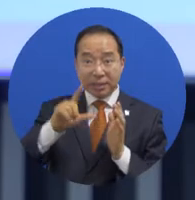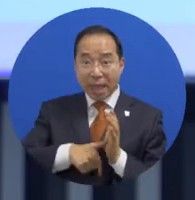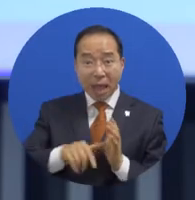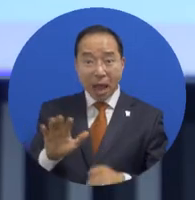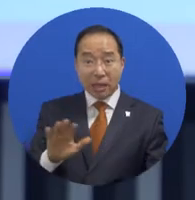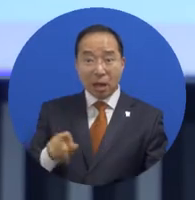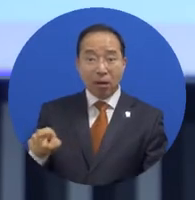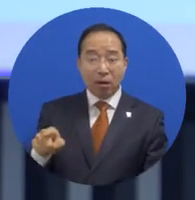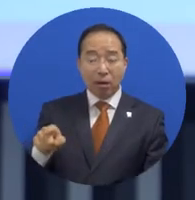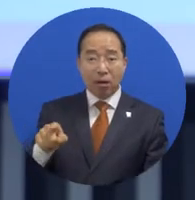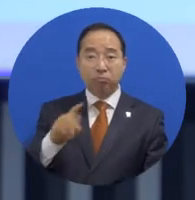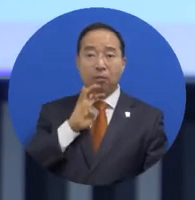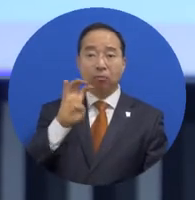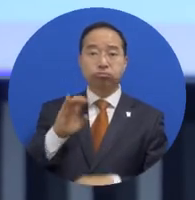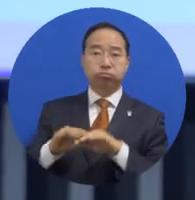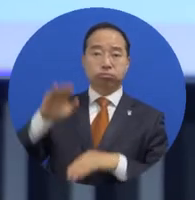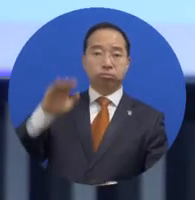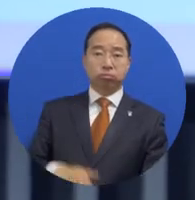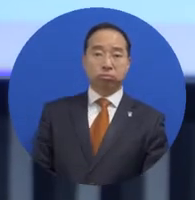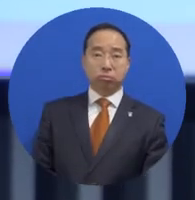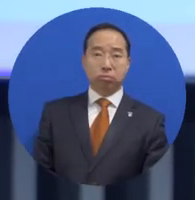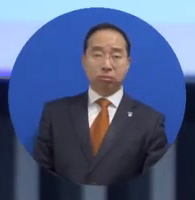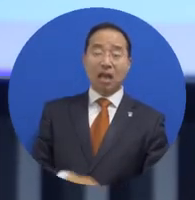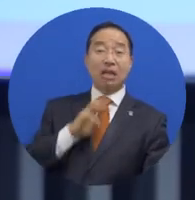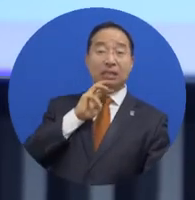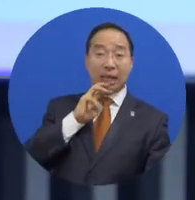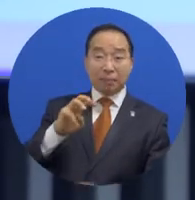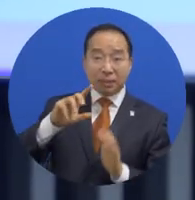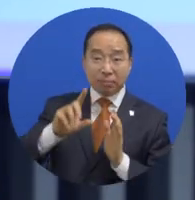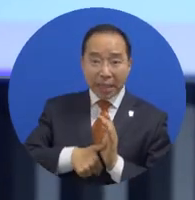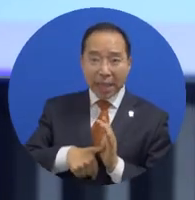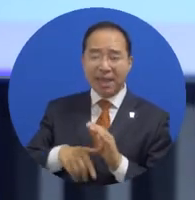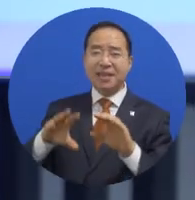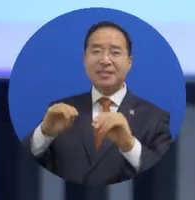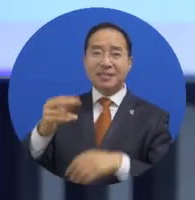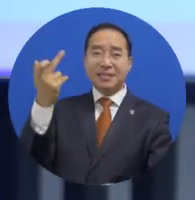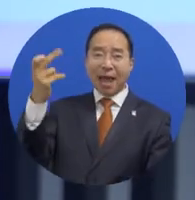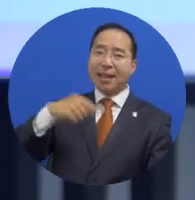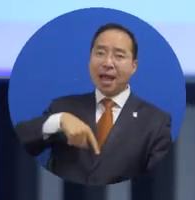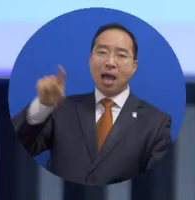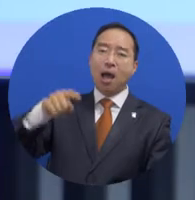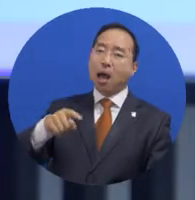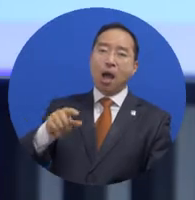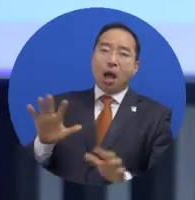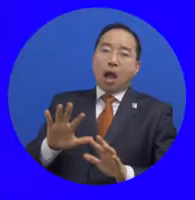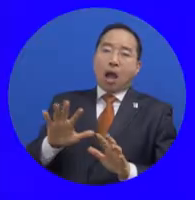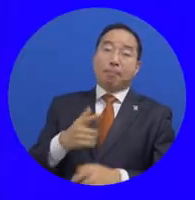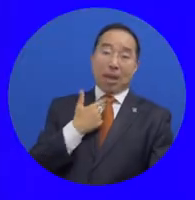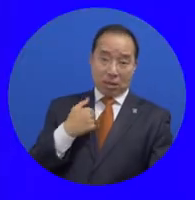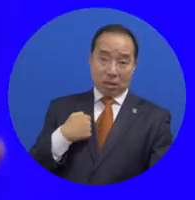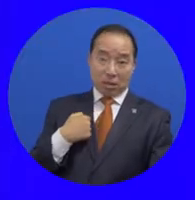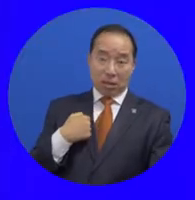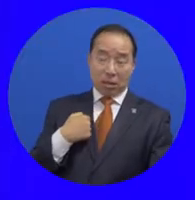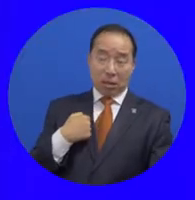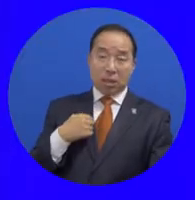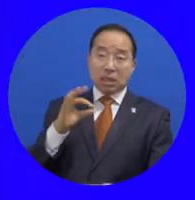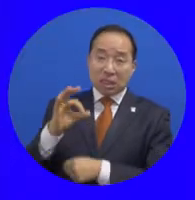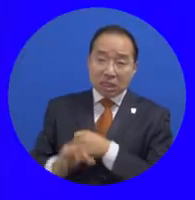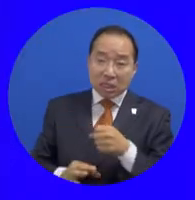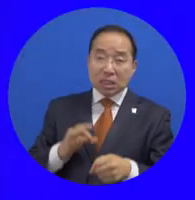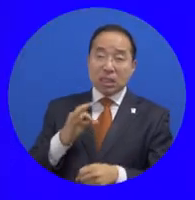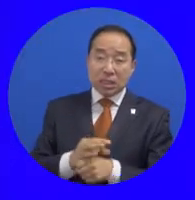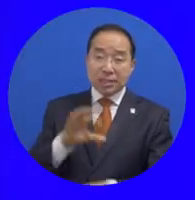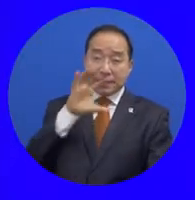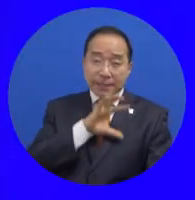때 지리산, 코앞에 있는 지리산도 못 올라가서 절망하던 그 여성이 십몇